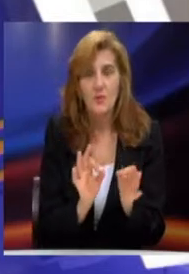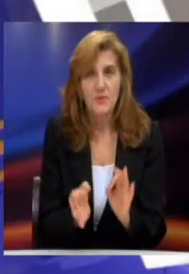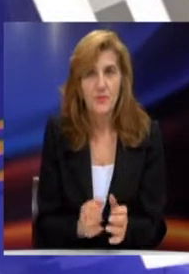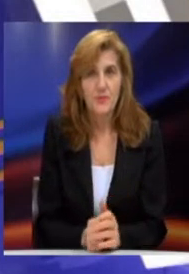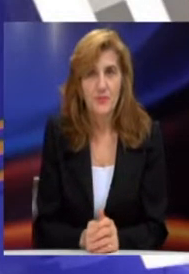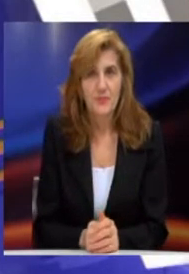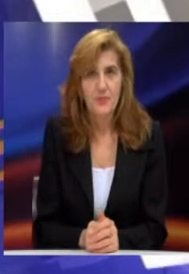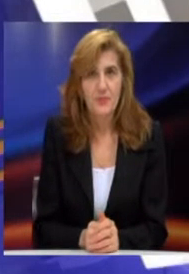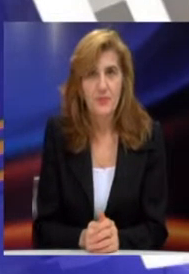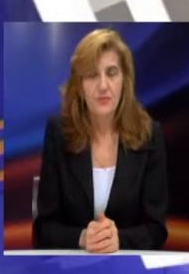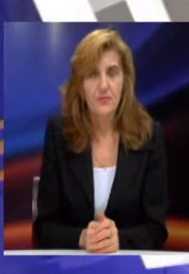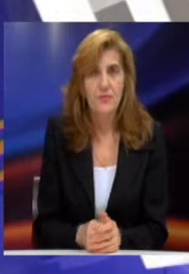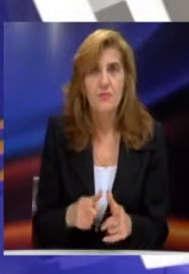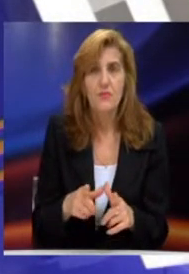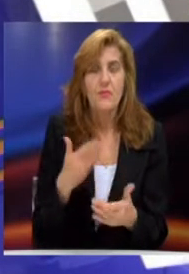za njih.